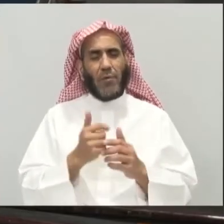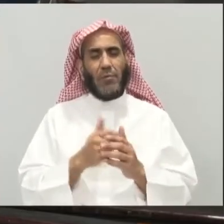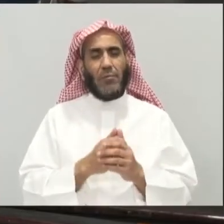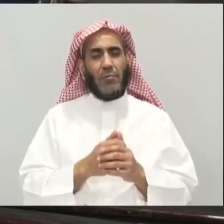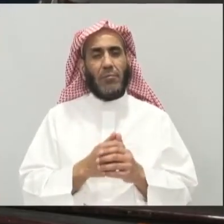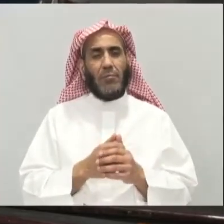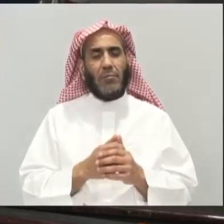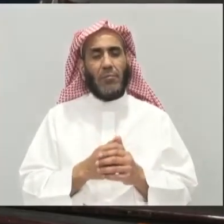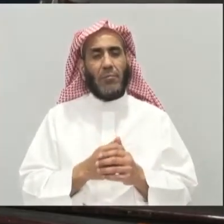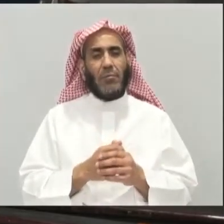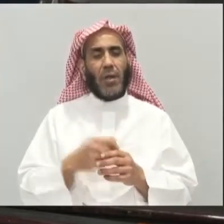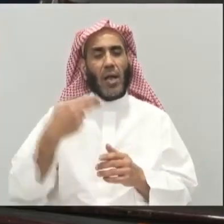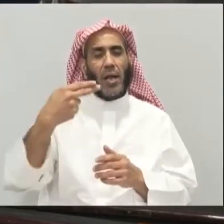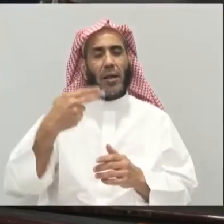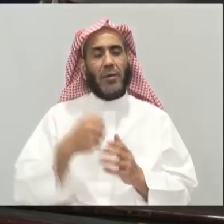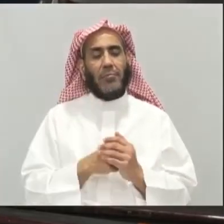على حرف العين